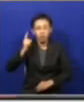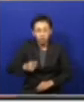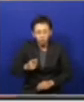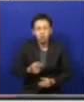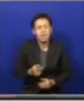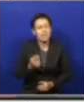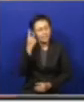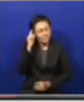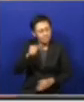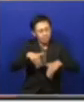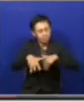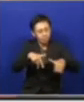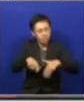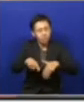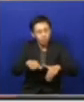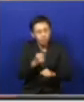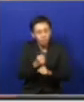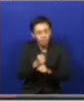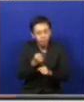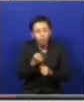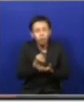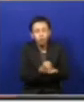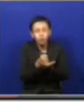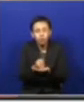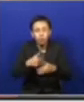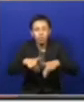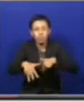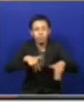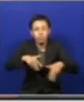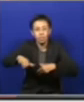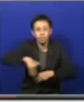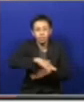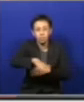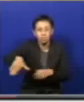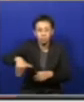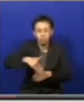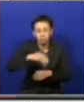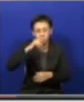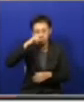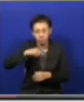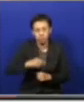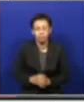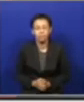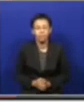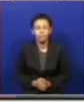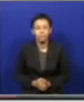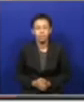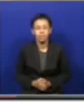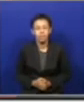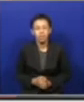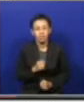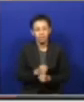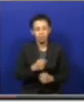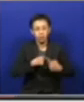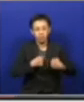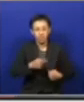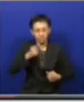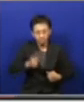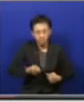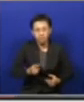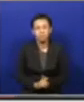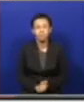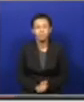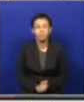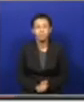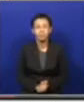ที่ท่านก่อไว้กลับคืนไปให้ประชาชนคนไทยทุกคนด้วยความจริงใจนะคะด้วยความจ